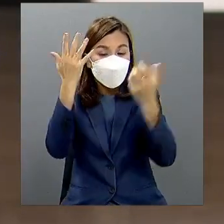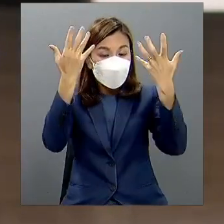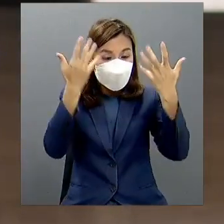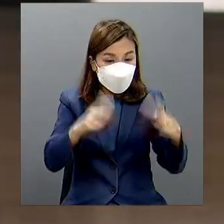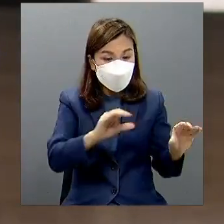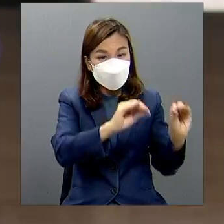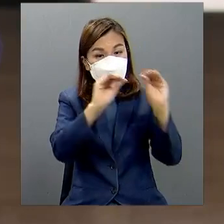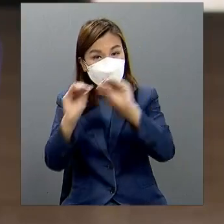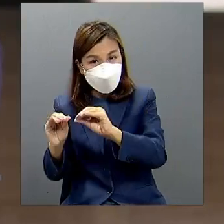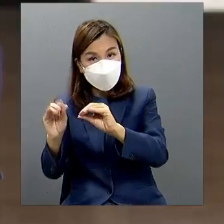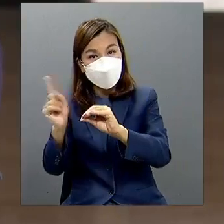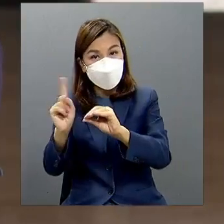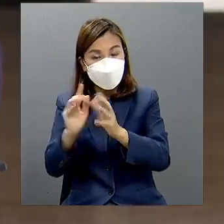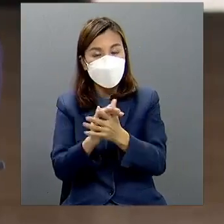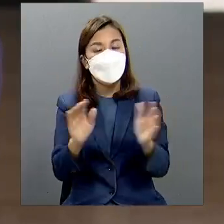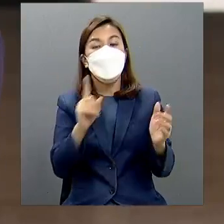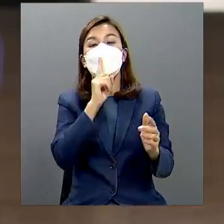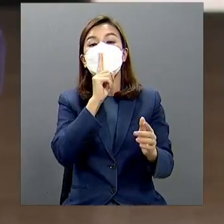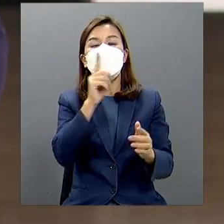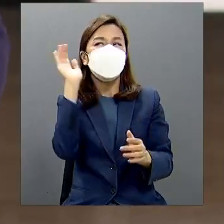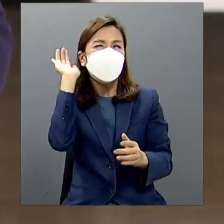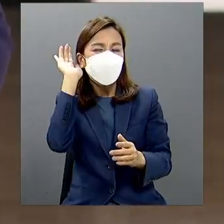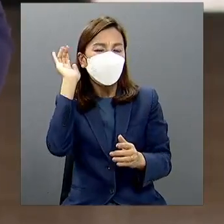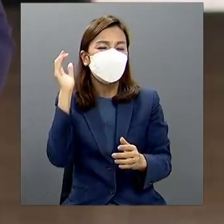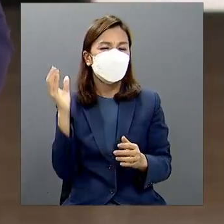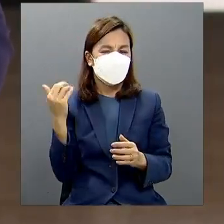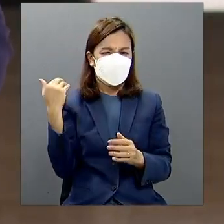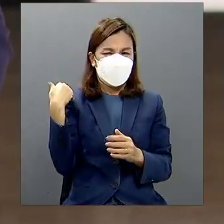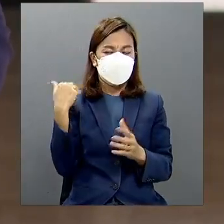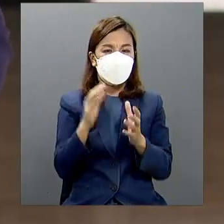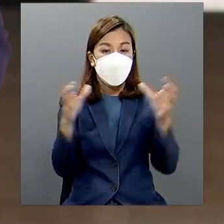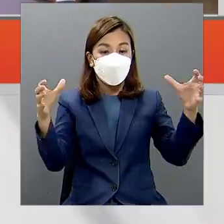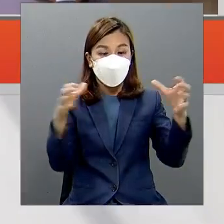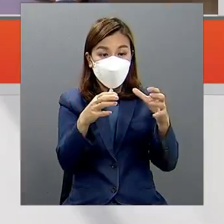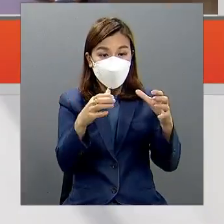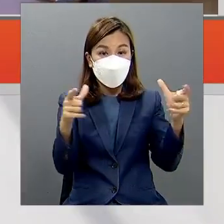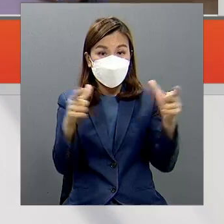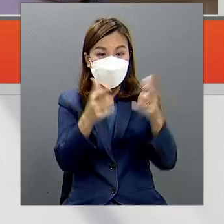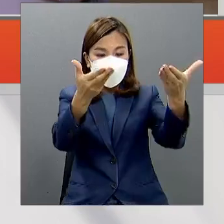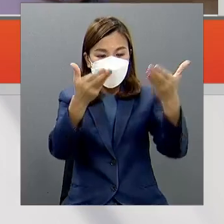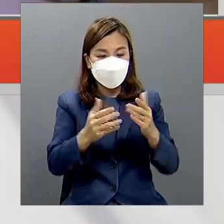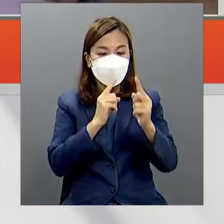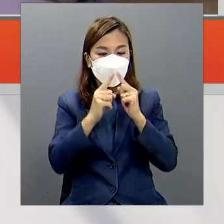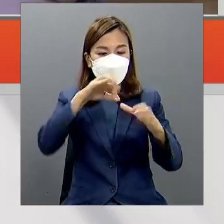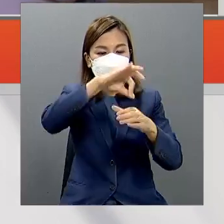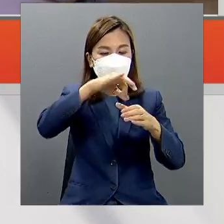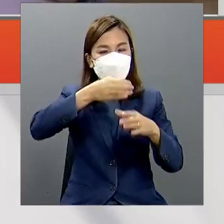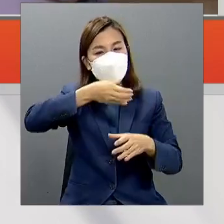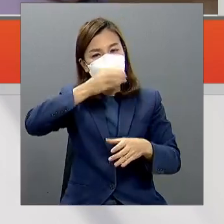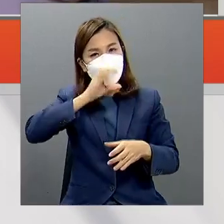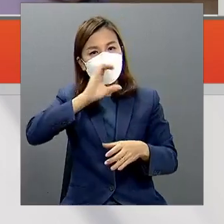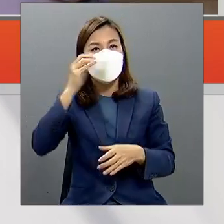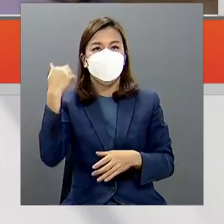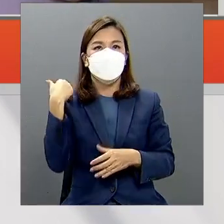ล่าสุดเร็วๆนี้นะคะพรรคเล็กนะคะนายกรัฐมนตรีได้เชิญตัวแทนไปจิบกาแฟค่ะ ขอบคุณคุณยานีค่ะเรียกว่